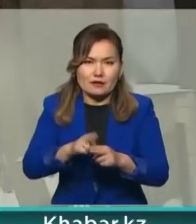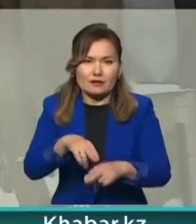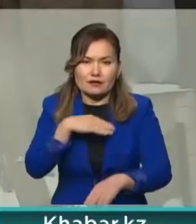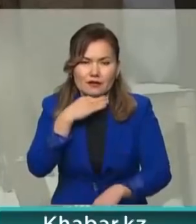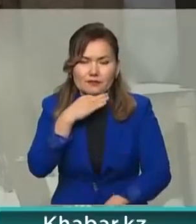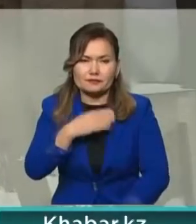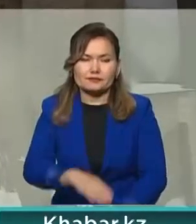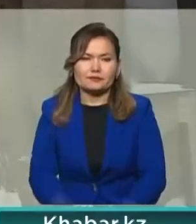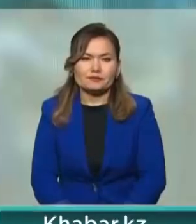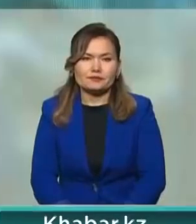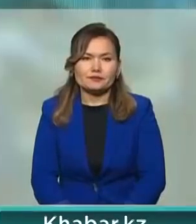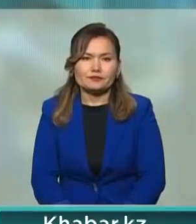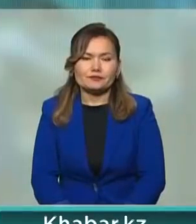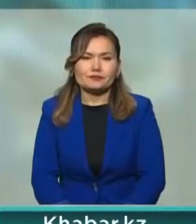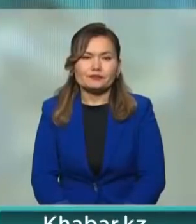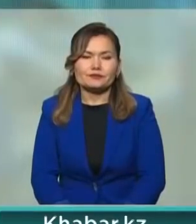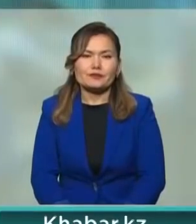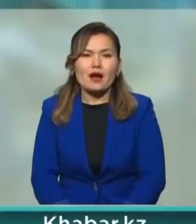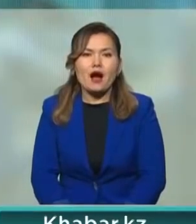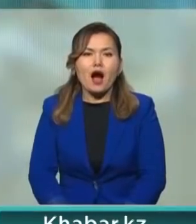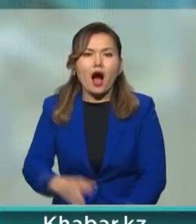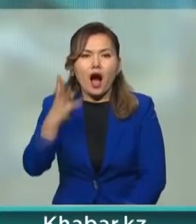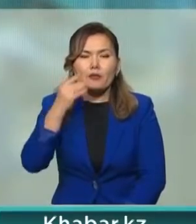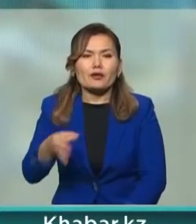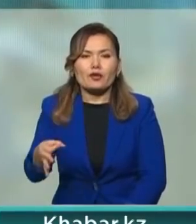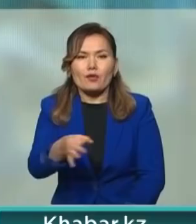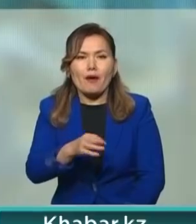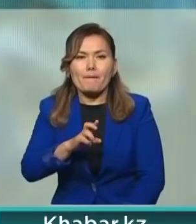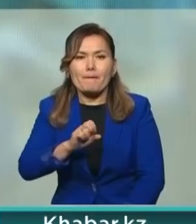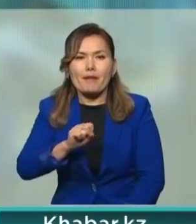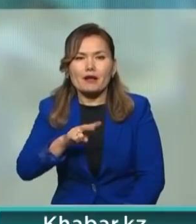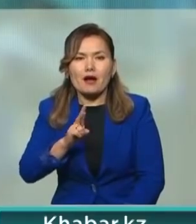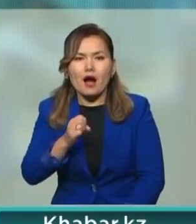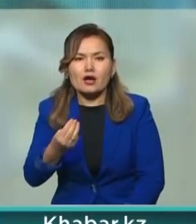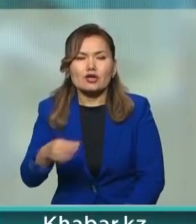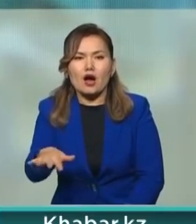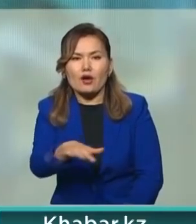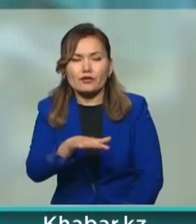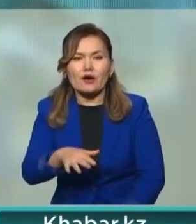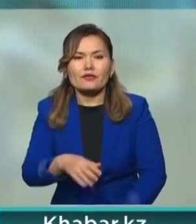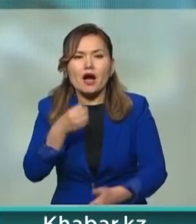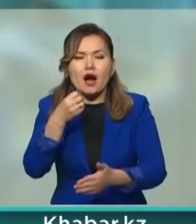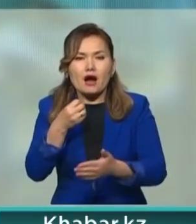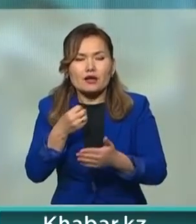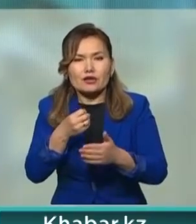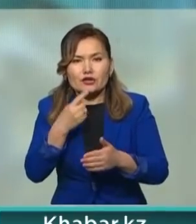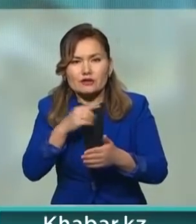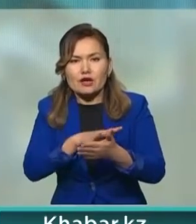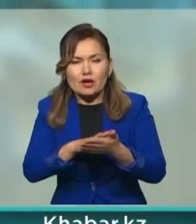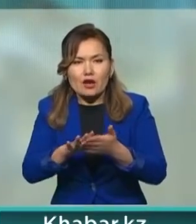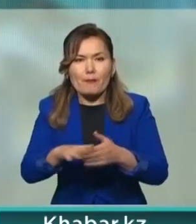хабар. Жаңалықтарым жалғастырамыз. Алматы облысының Балқаш ауданында асыл тұқымды ірі қара